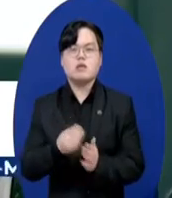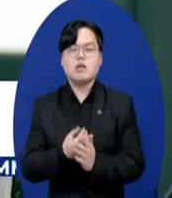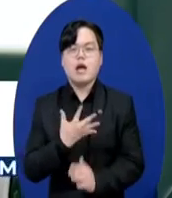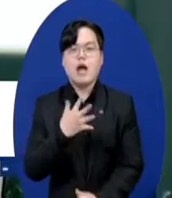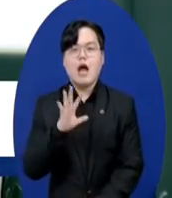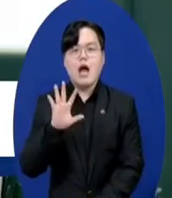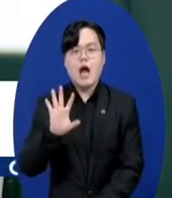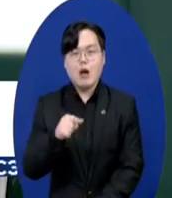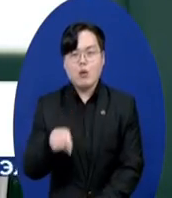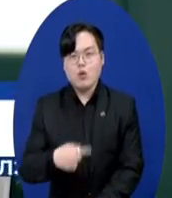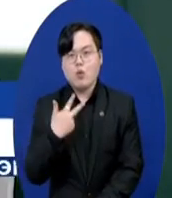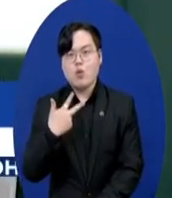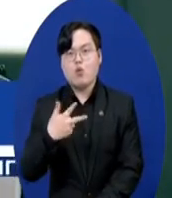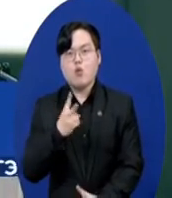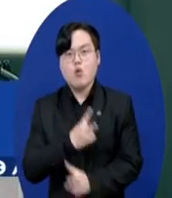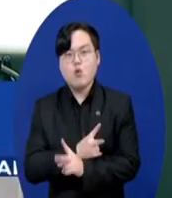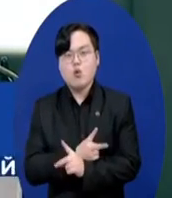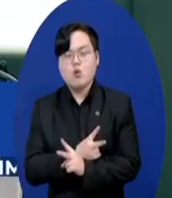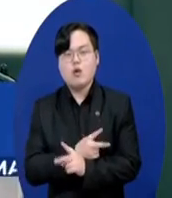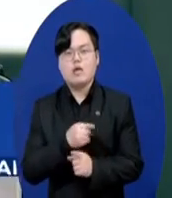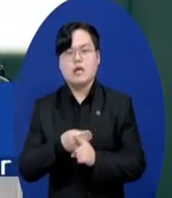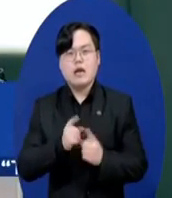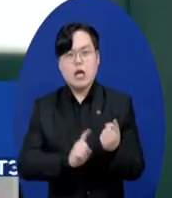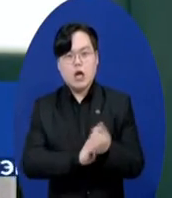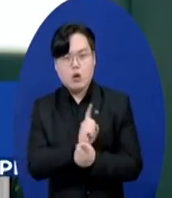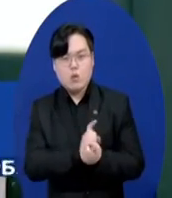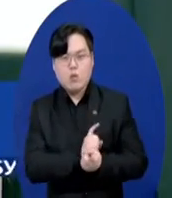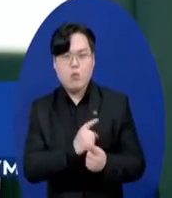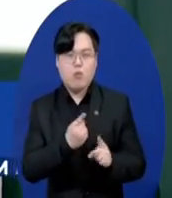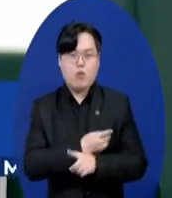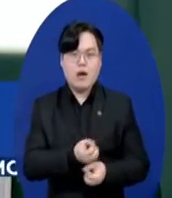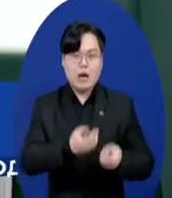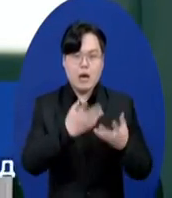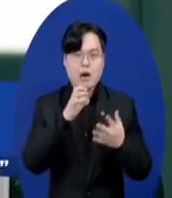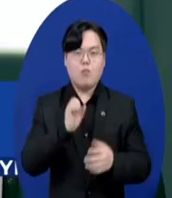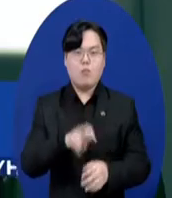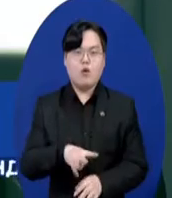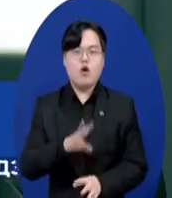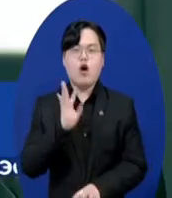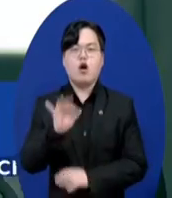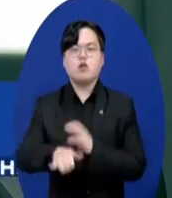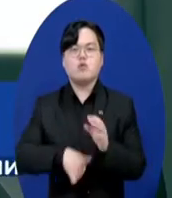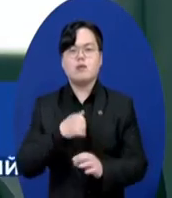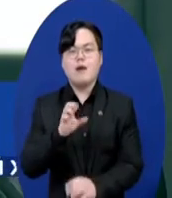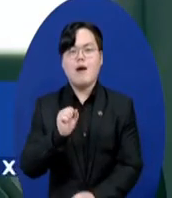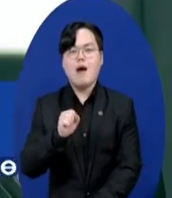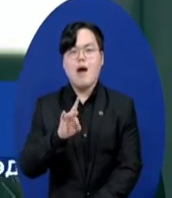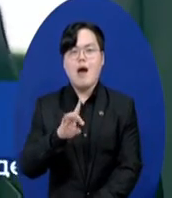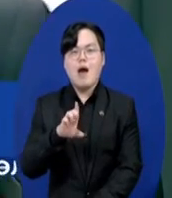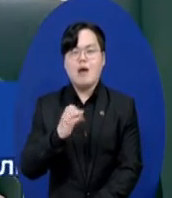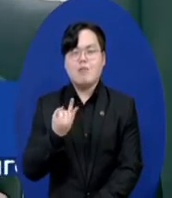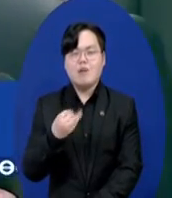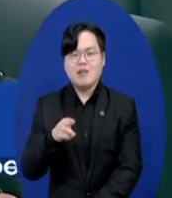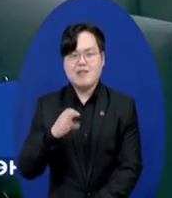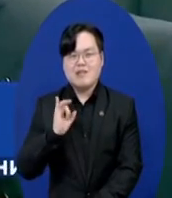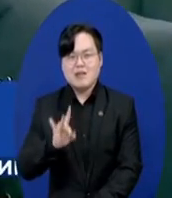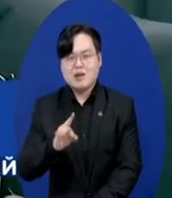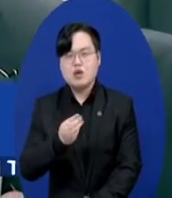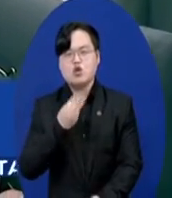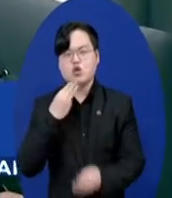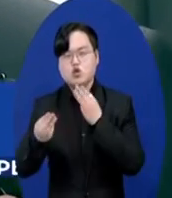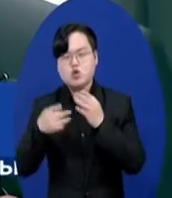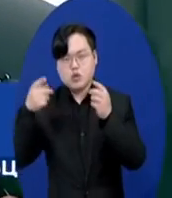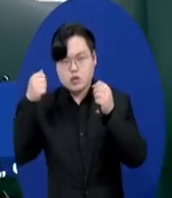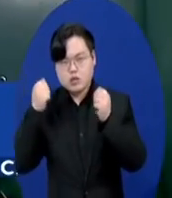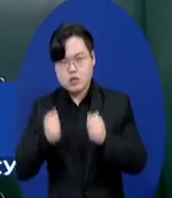Болвол 11.3 гэдэг заалтан дээр бол ямар нэгэн маргаан гарах юм бол Сингапурын олон улсын арбитражийн шүүгээр одоо шийдвэр хүлэн